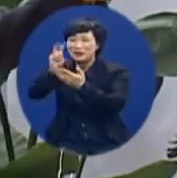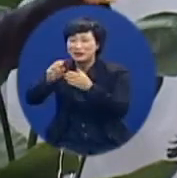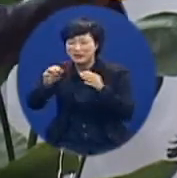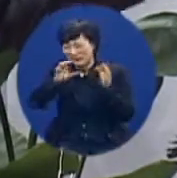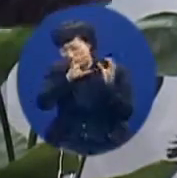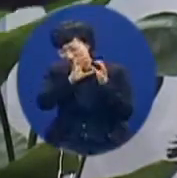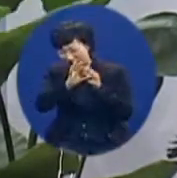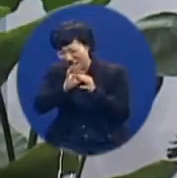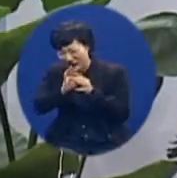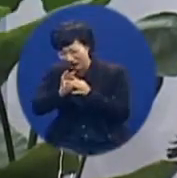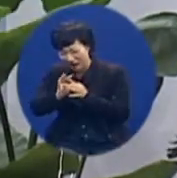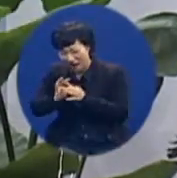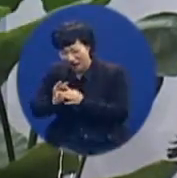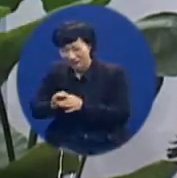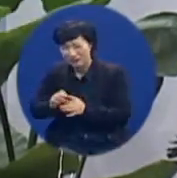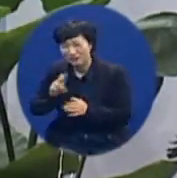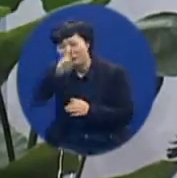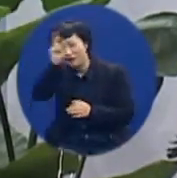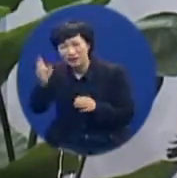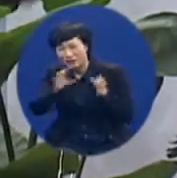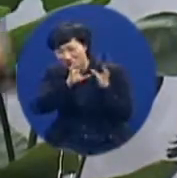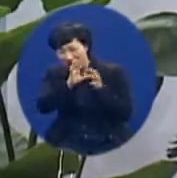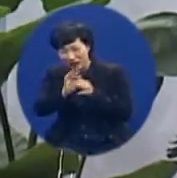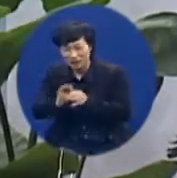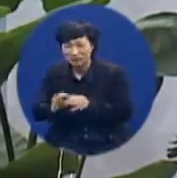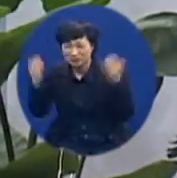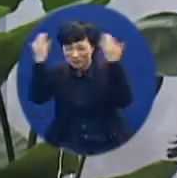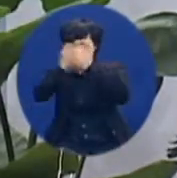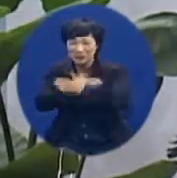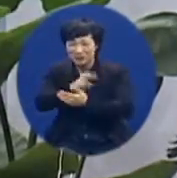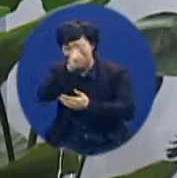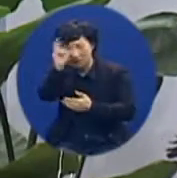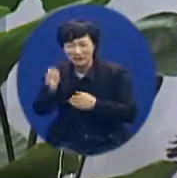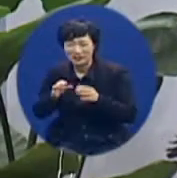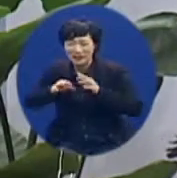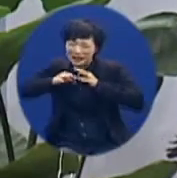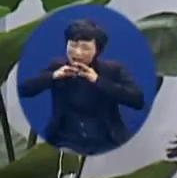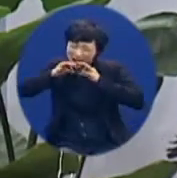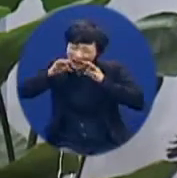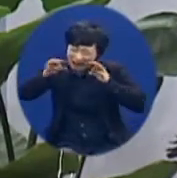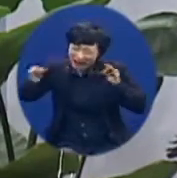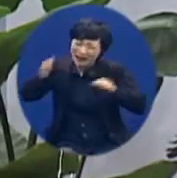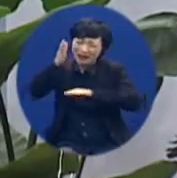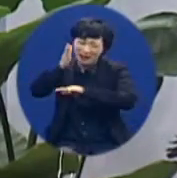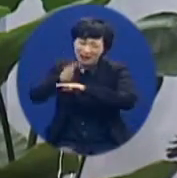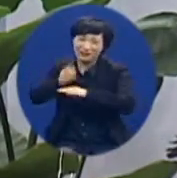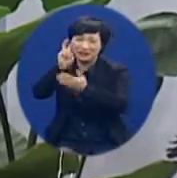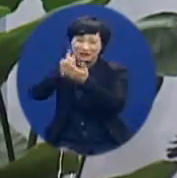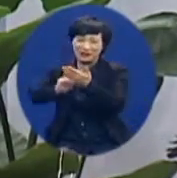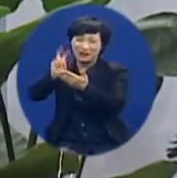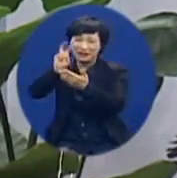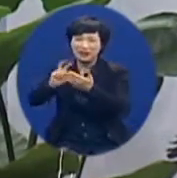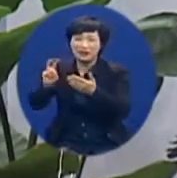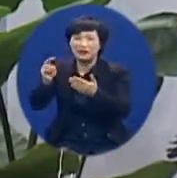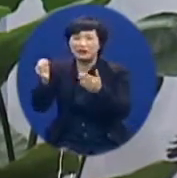넘도록 간 부르다가 그리고 집에